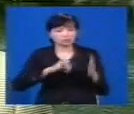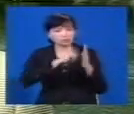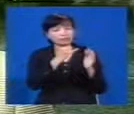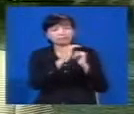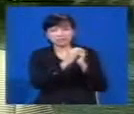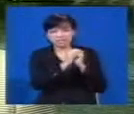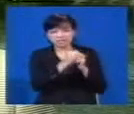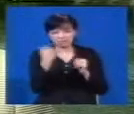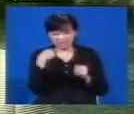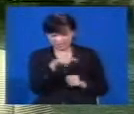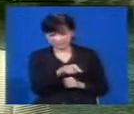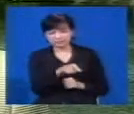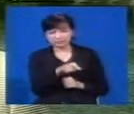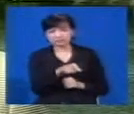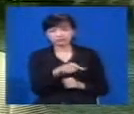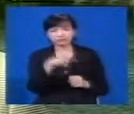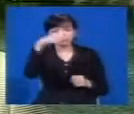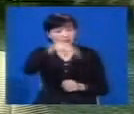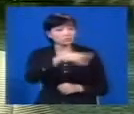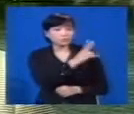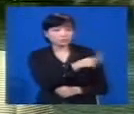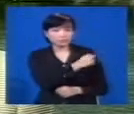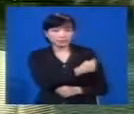ำคัญอยู่จุดหนึ่งก็คือที่โรงพยาบาล